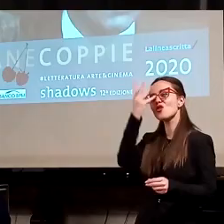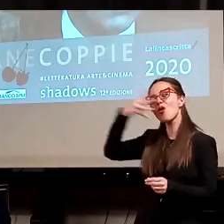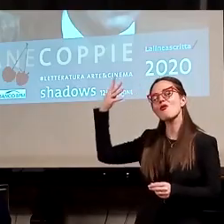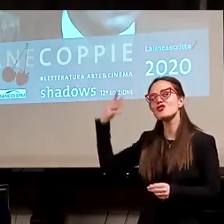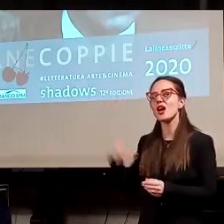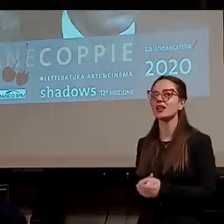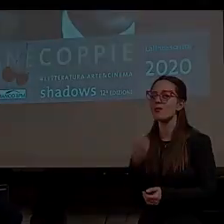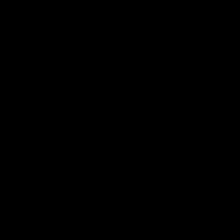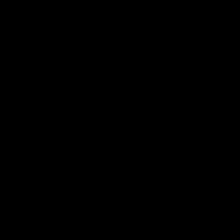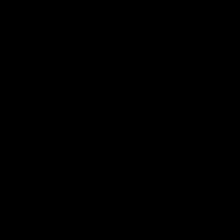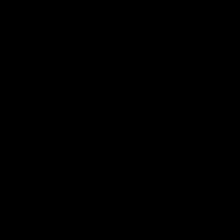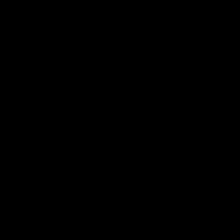buona serata